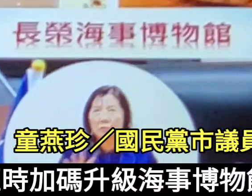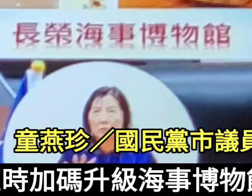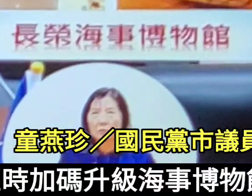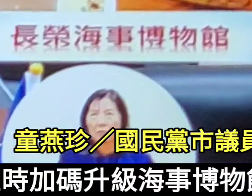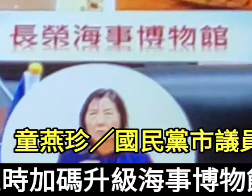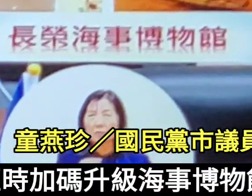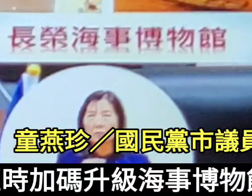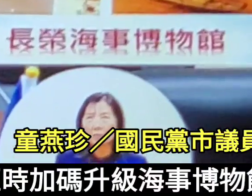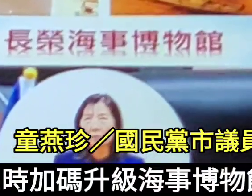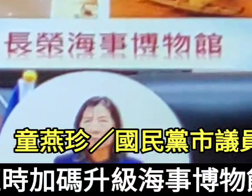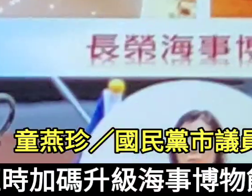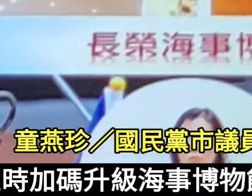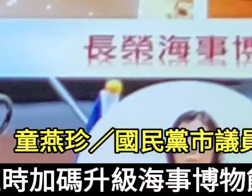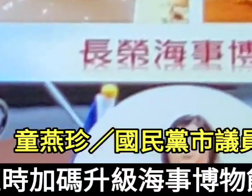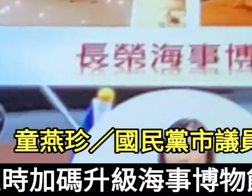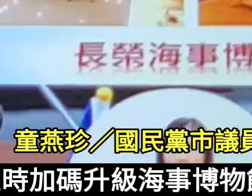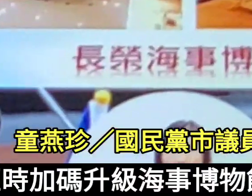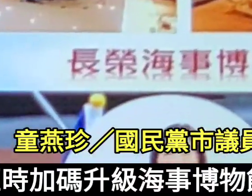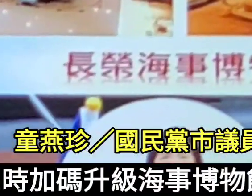这个